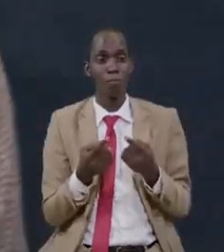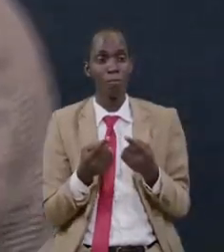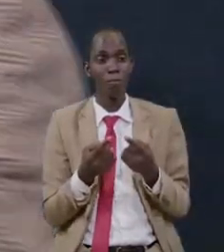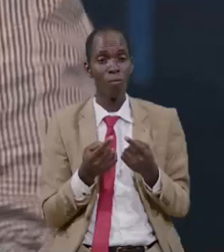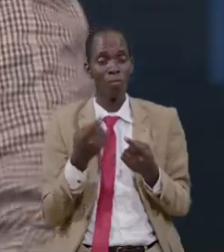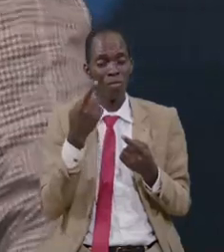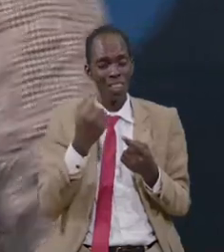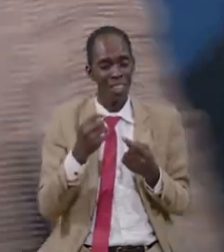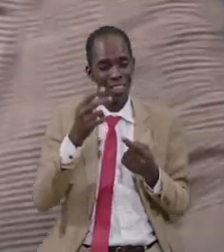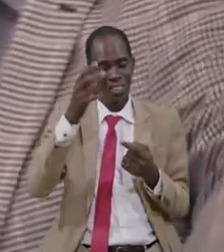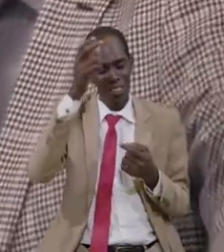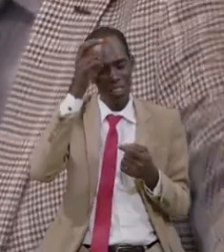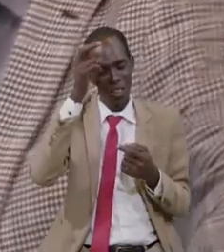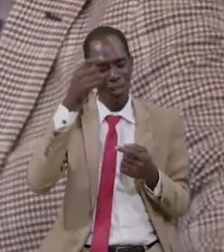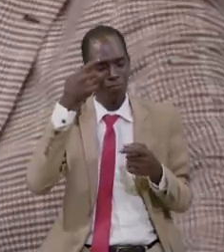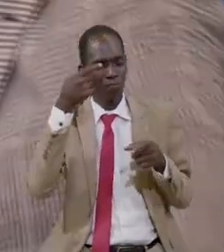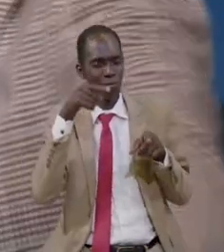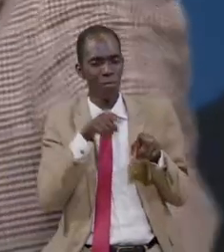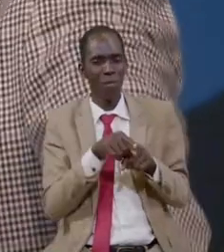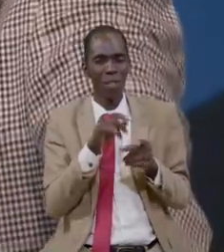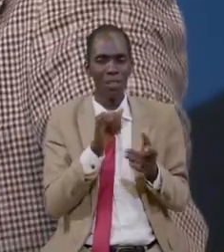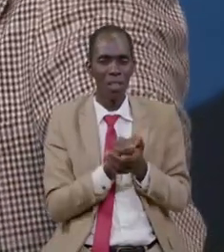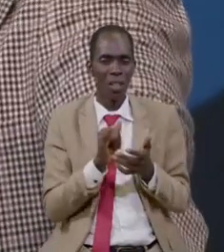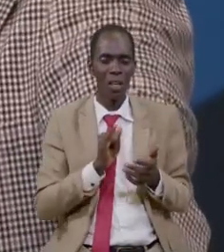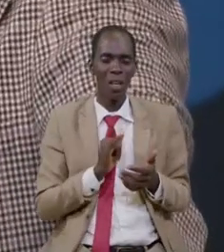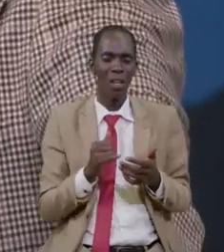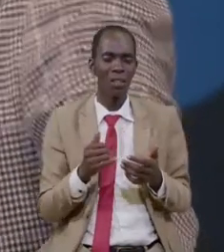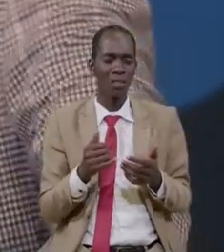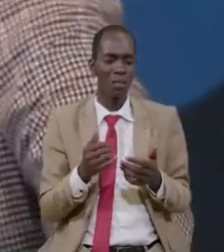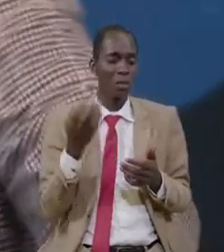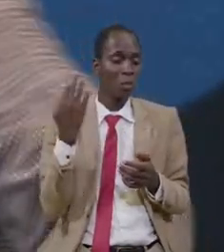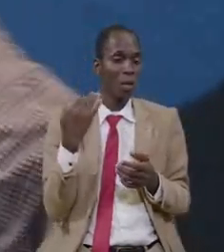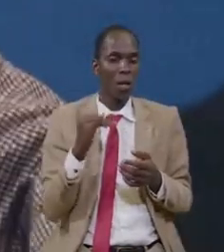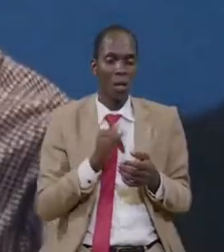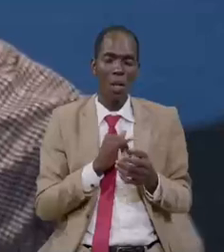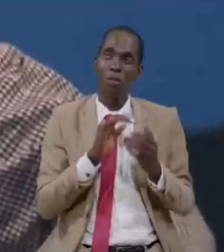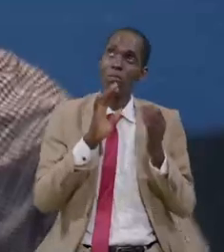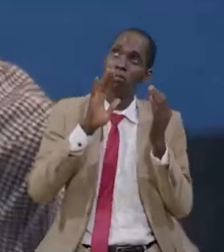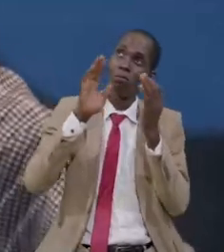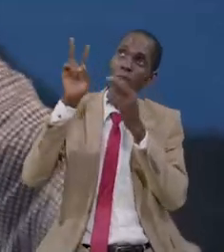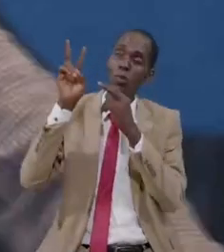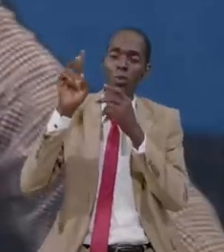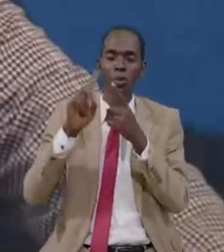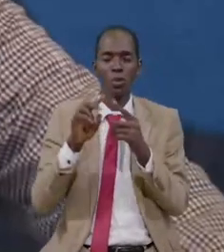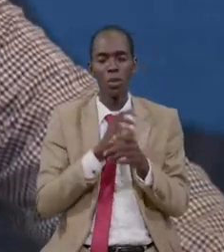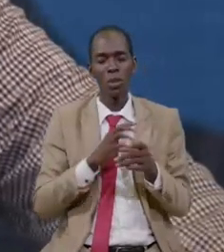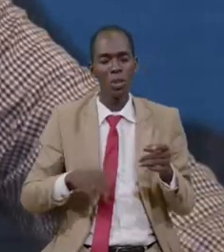que l'alliance satanique que j'ai nouée, je reviens à Christ Jésus, mon